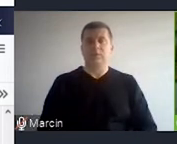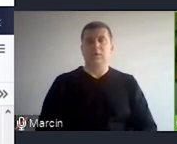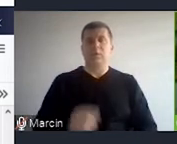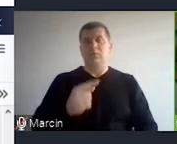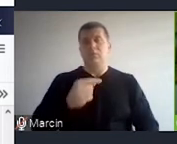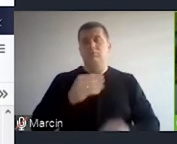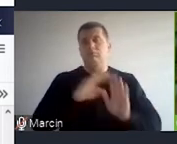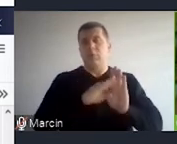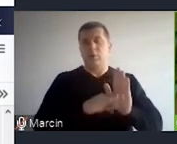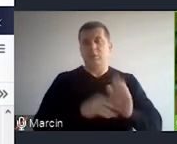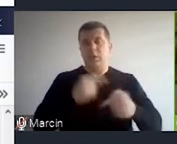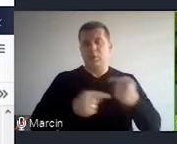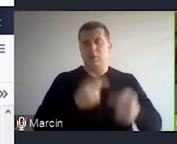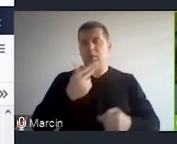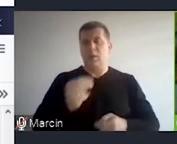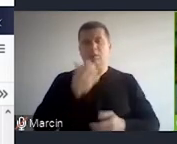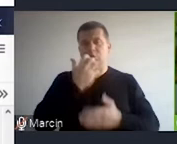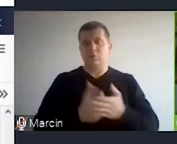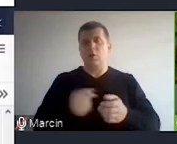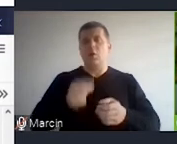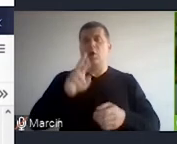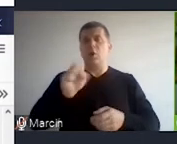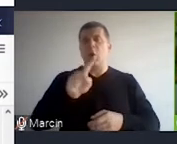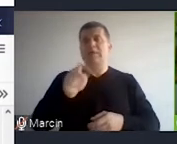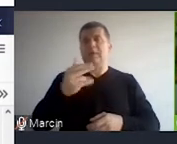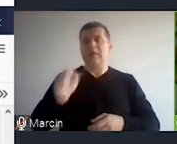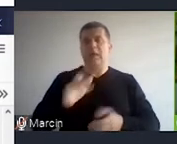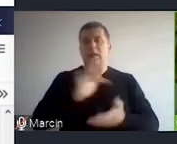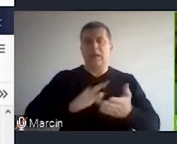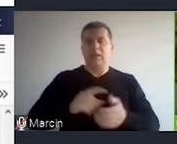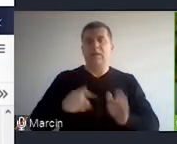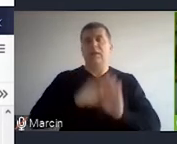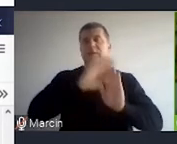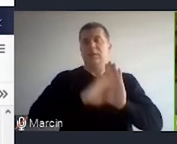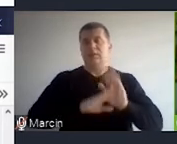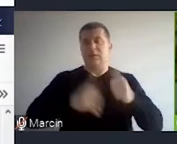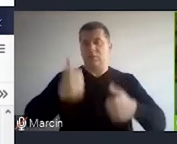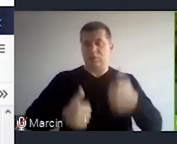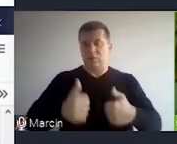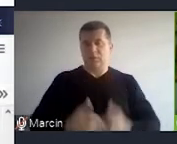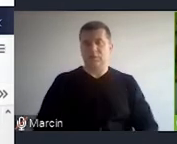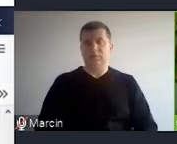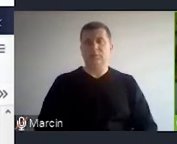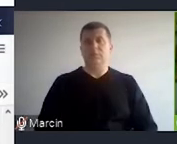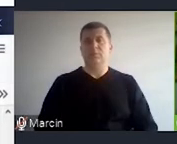Procedur nie stosuje się do, mówimy tu o procedurze rozeznania rynku i zasadzie konkurencyjności,